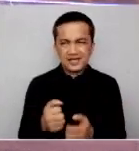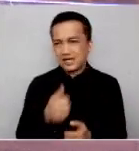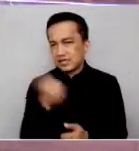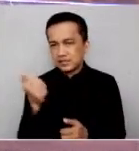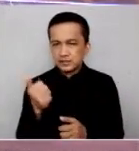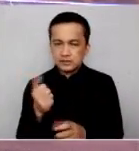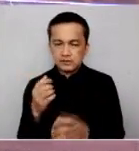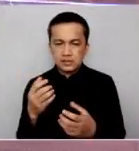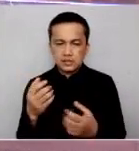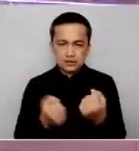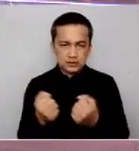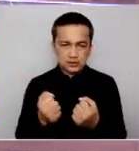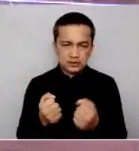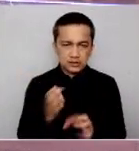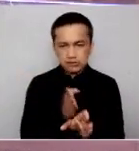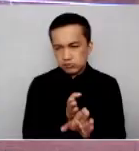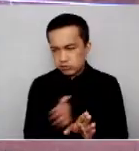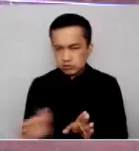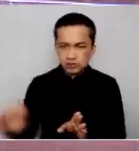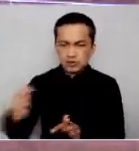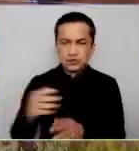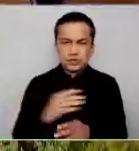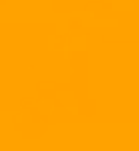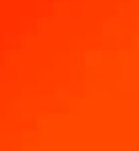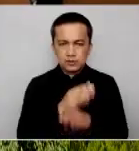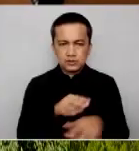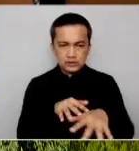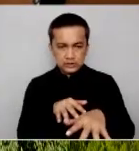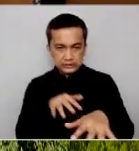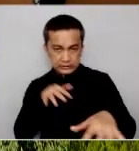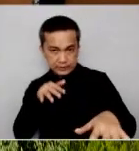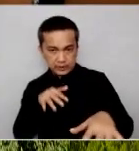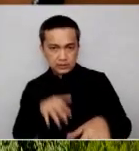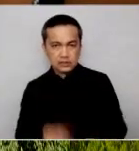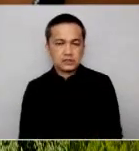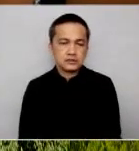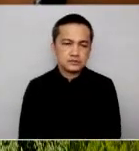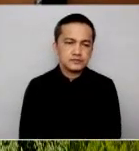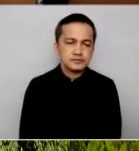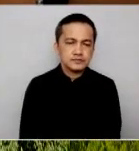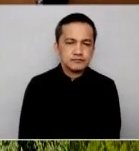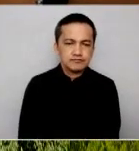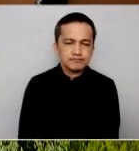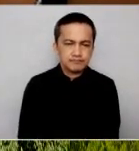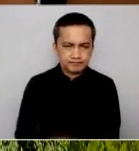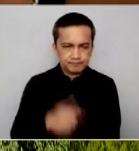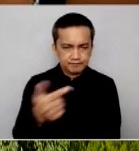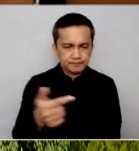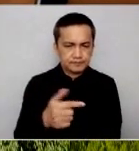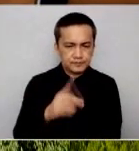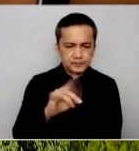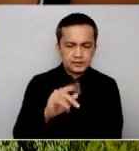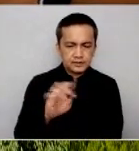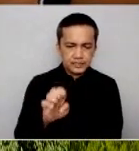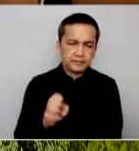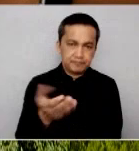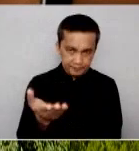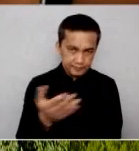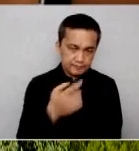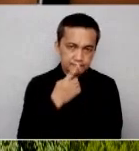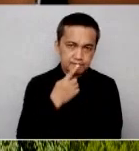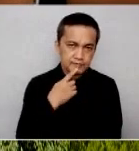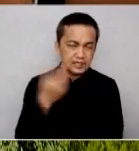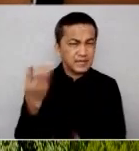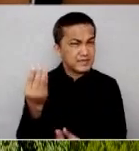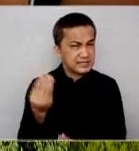lang muna ang dinaraanan para iwas traffic. Live mula sa North EDSA, nasa frontline ng balitang yan si Dave Abuel. Dave, kamusta ang lagay